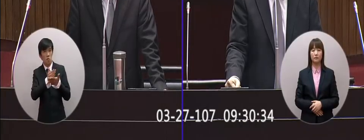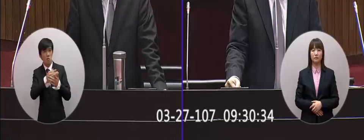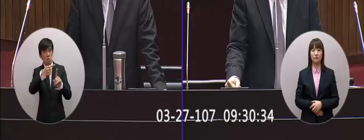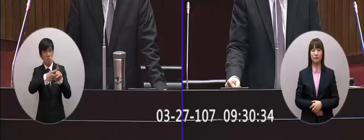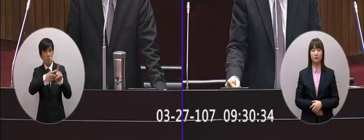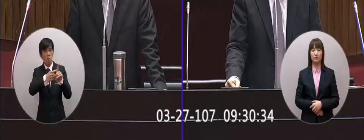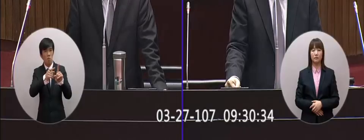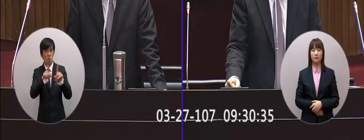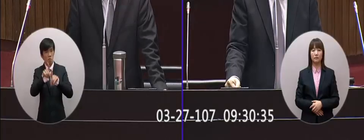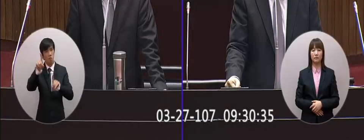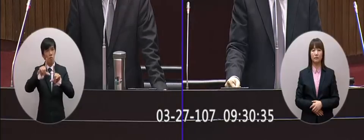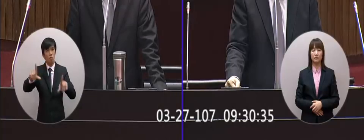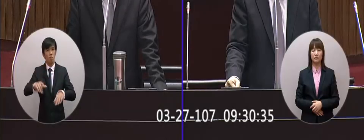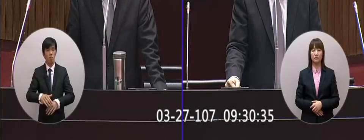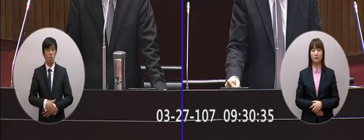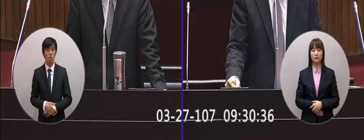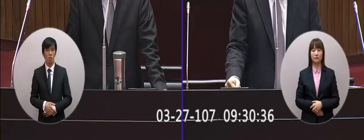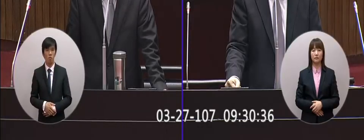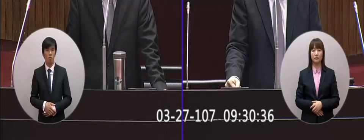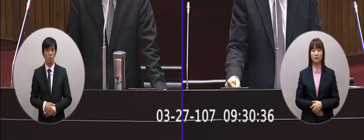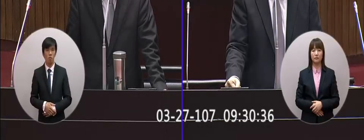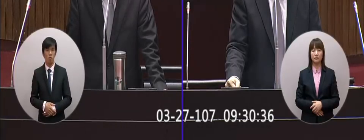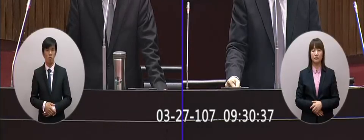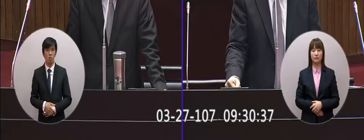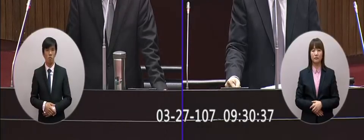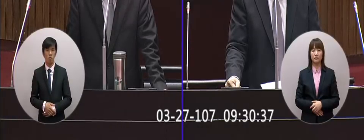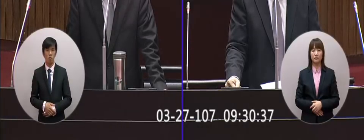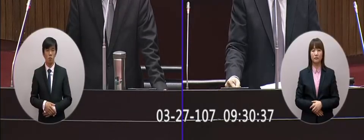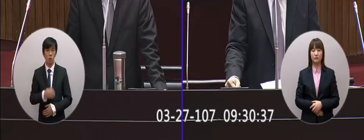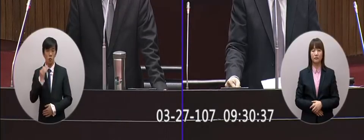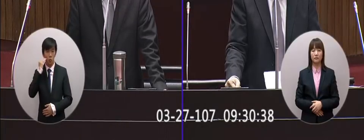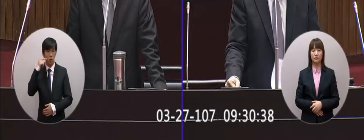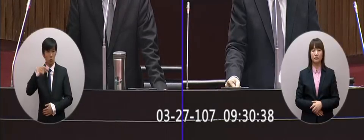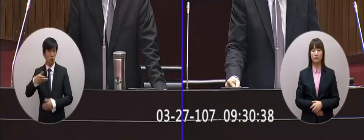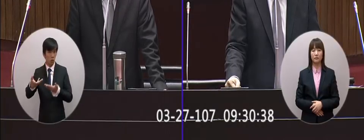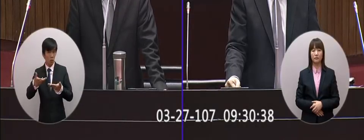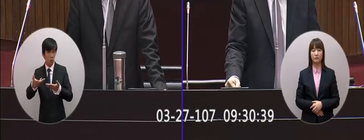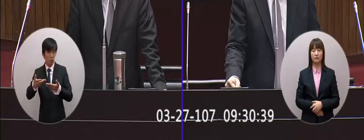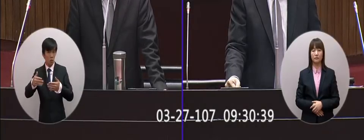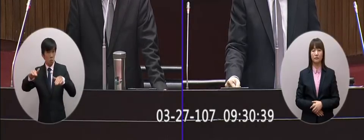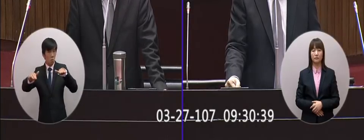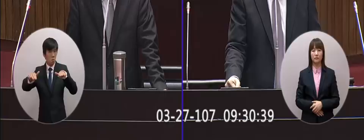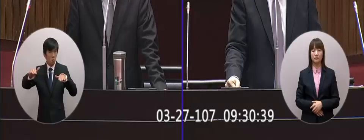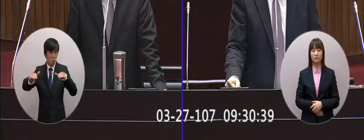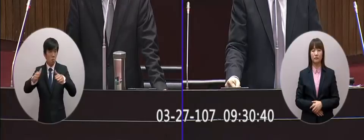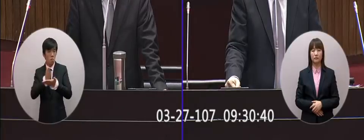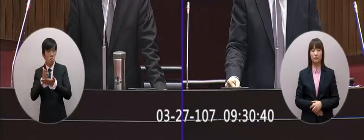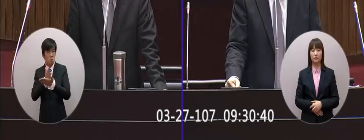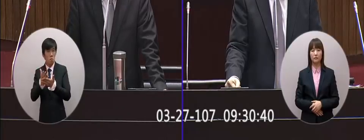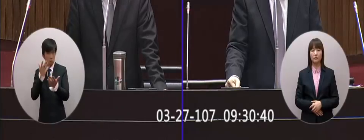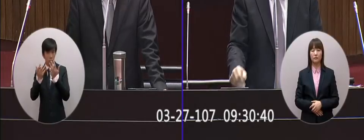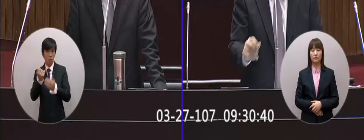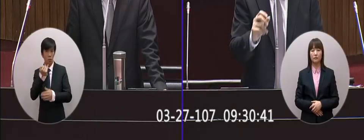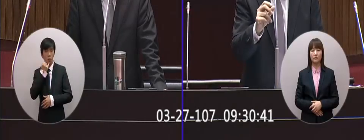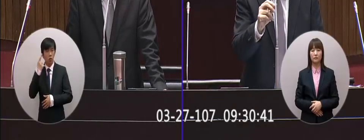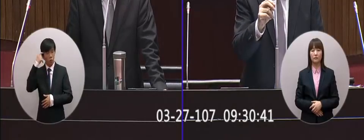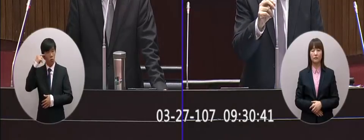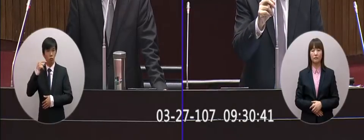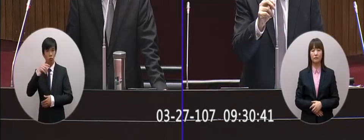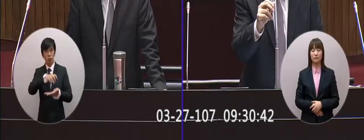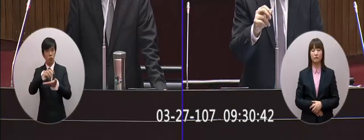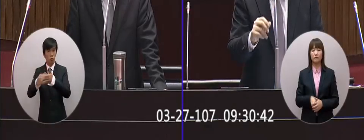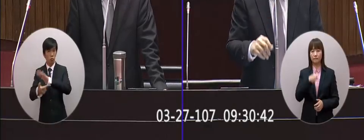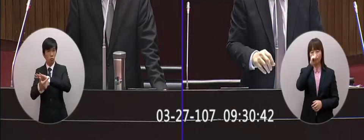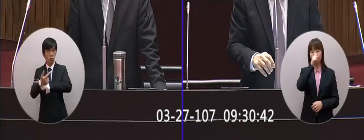差距过大，所以如果我想，如果这部分有办法弥平的话， 有办法厘清啦，我相信速度应该会很